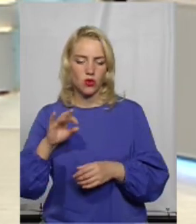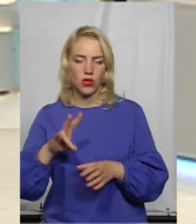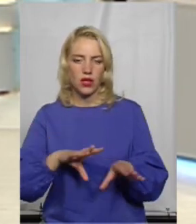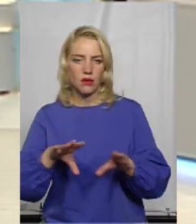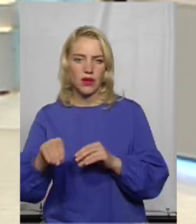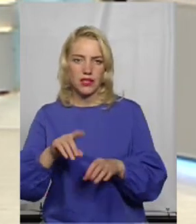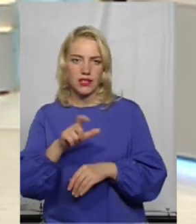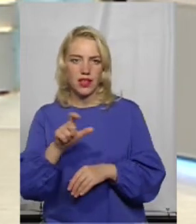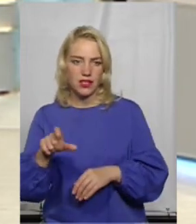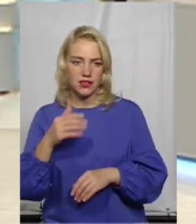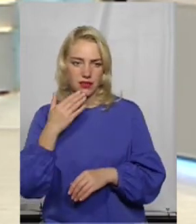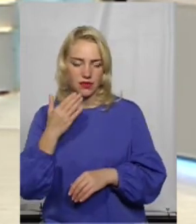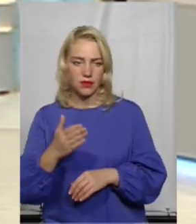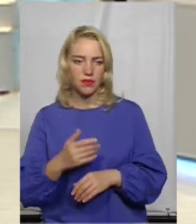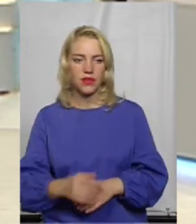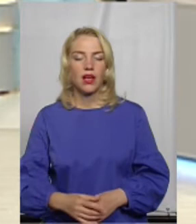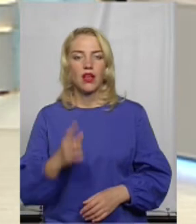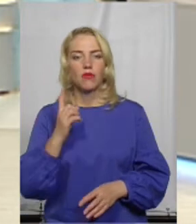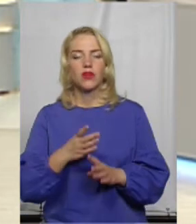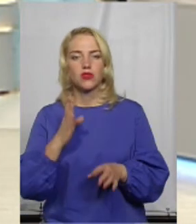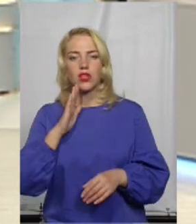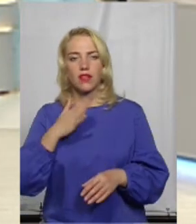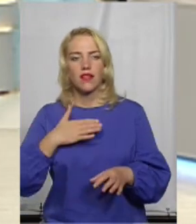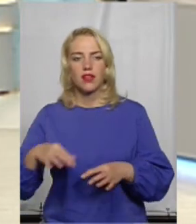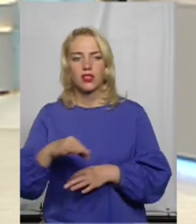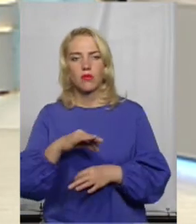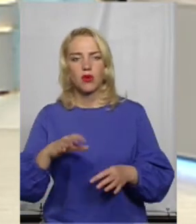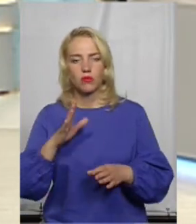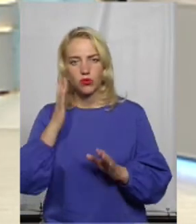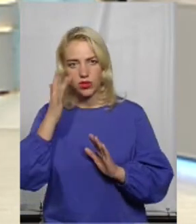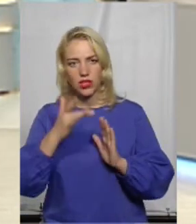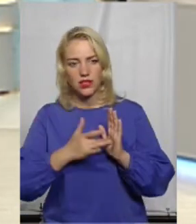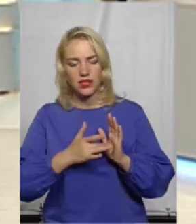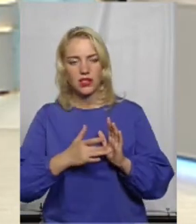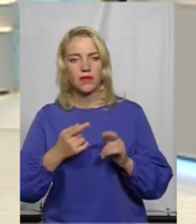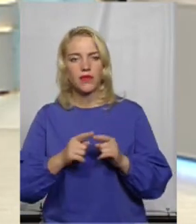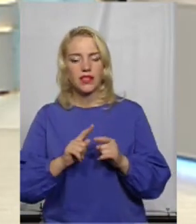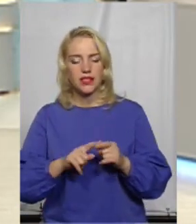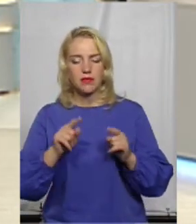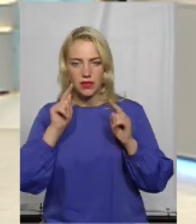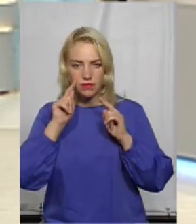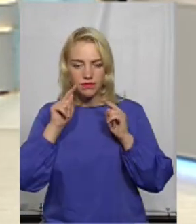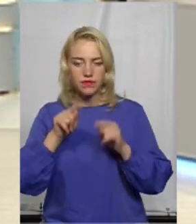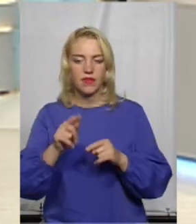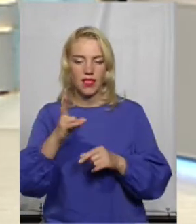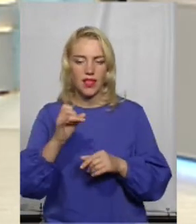Чи тільки вони? Ну, в першу чергу, звичайно, ми, наш проєкт був націлений на ці цільові групи, тому що